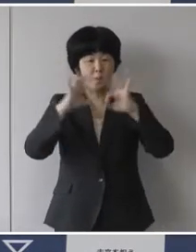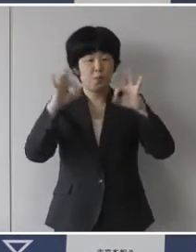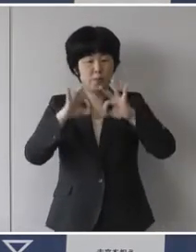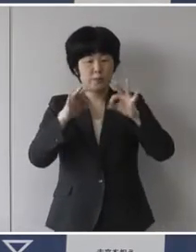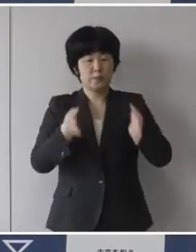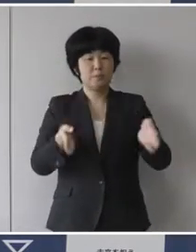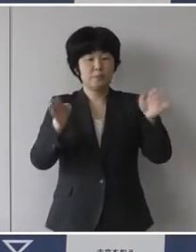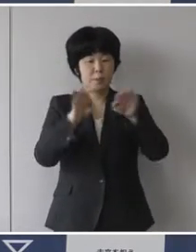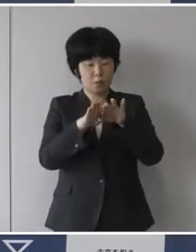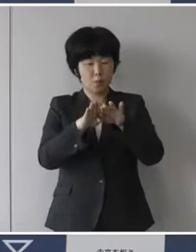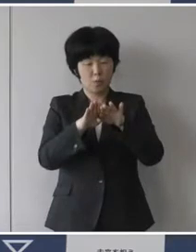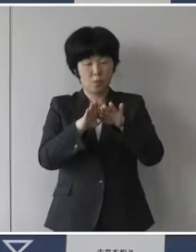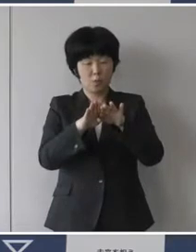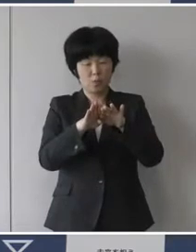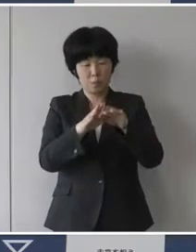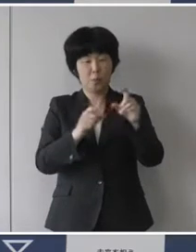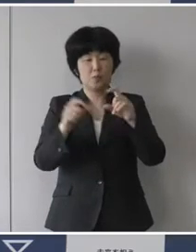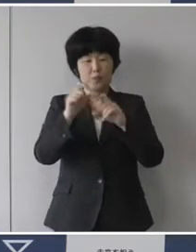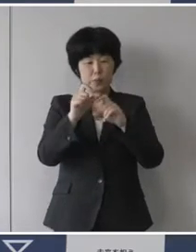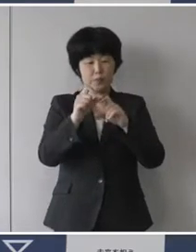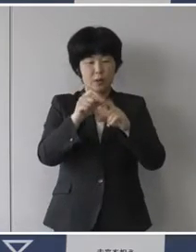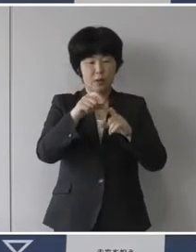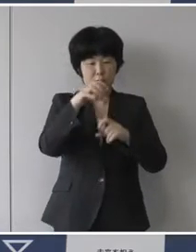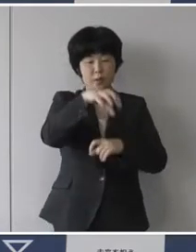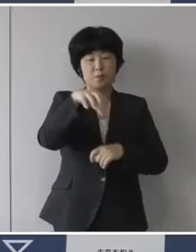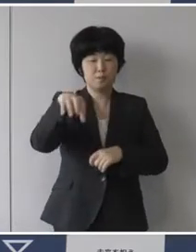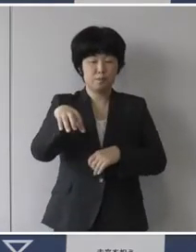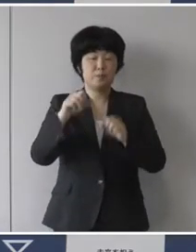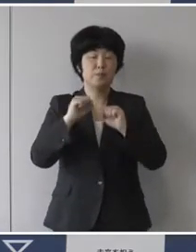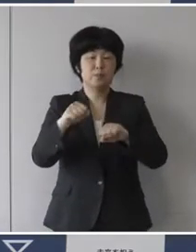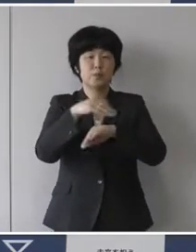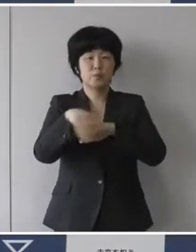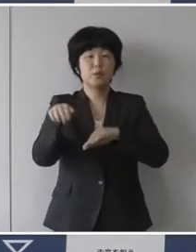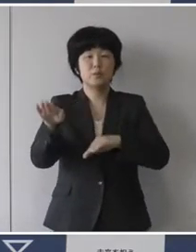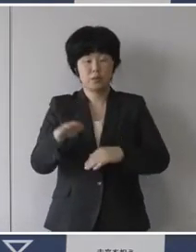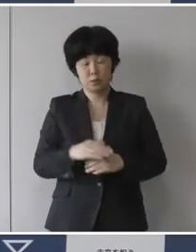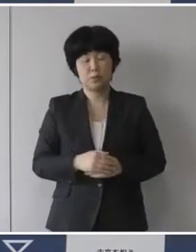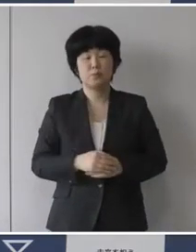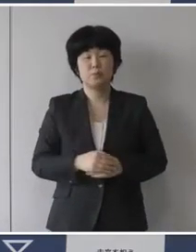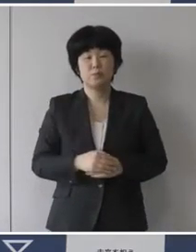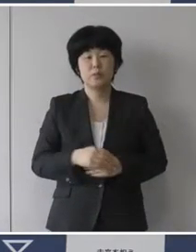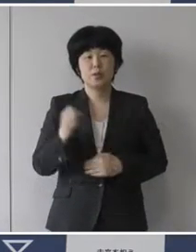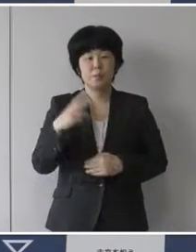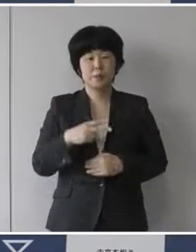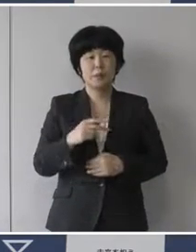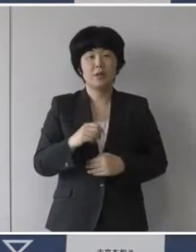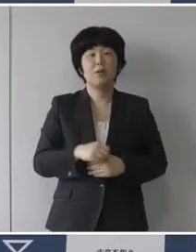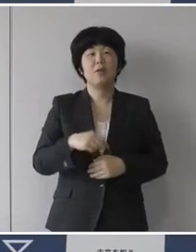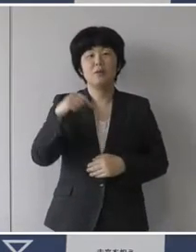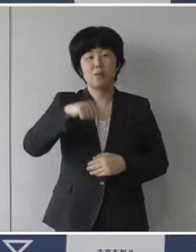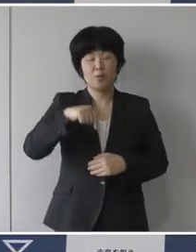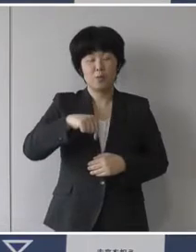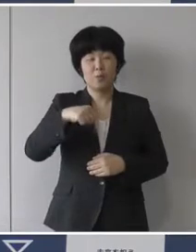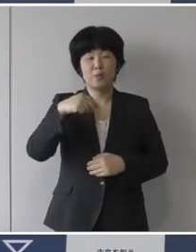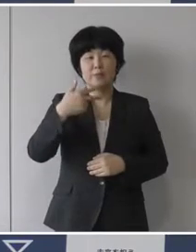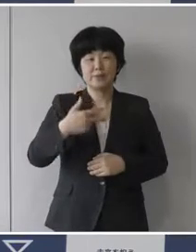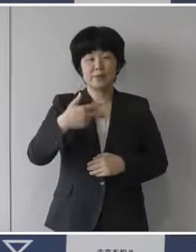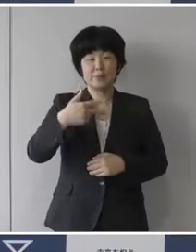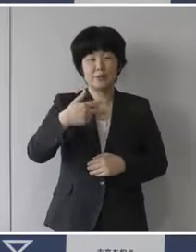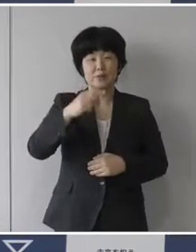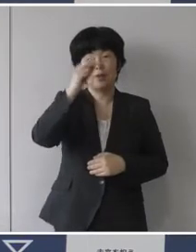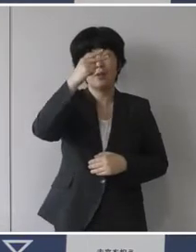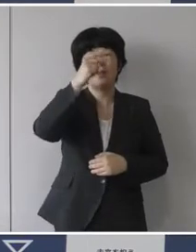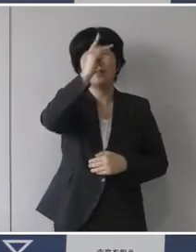箱の、追加設置を行うと。それから本市がですね、リトアニアのパネベゼス市と、パート